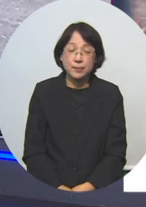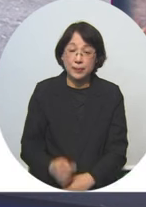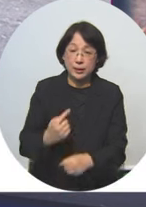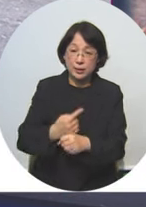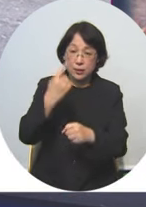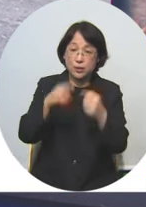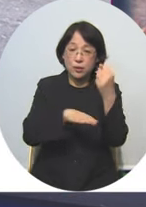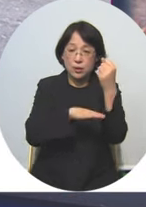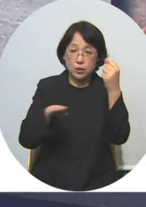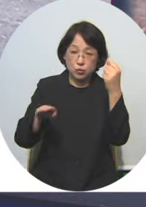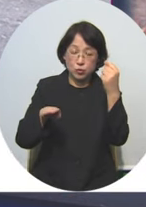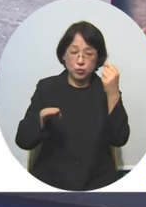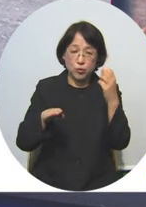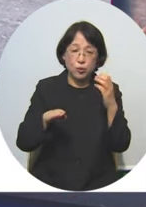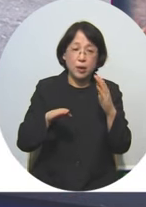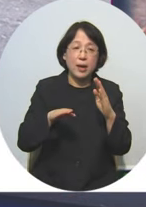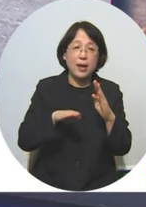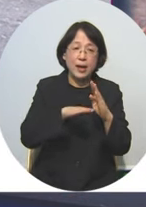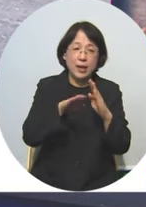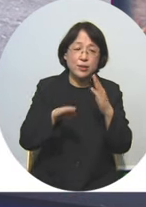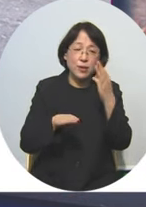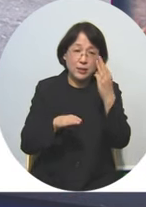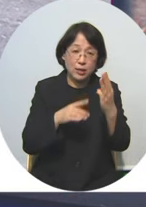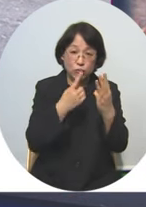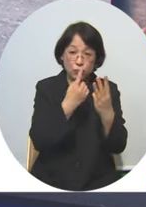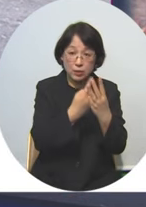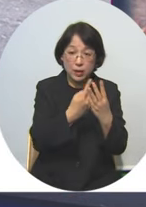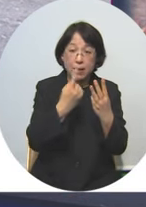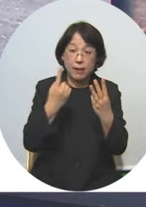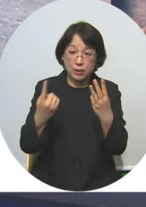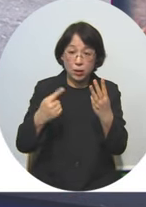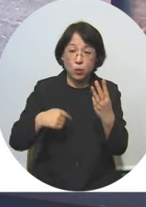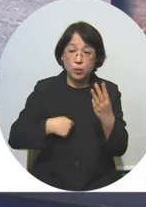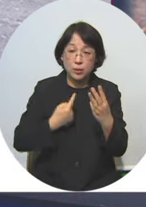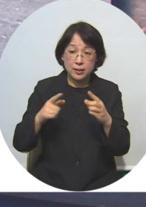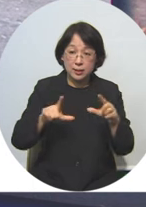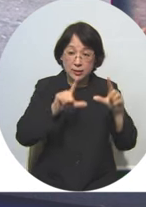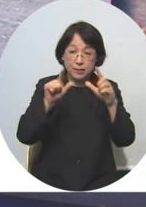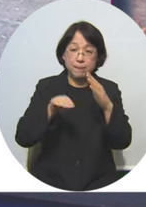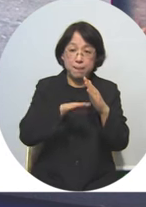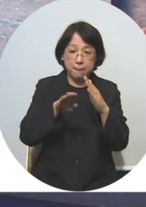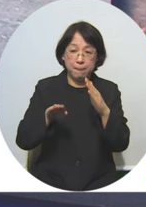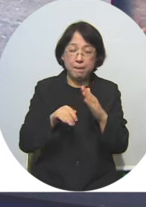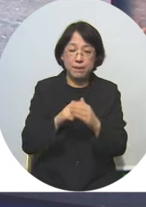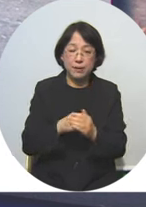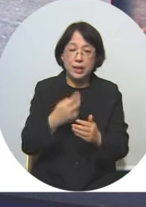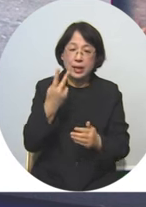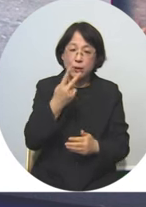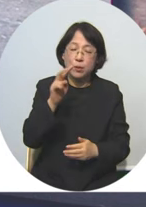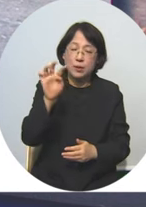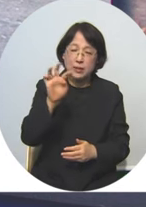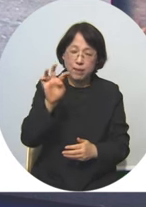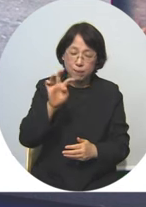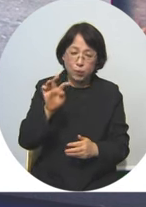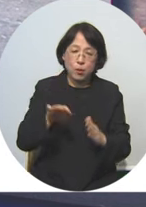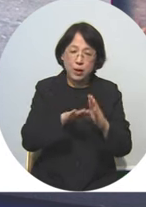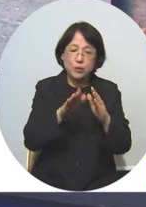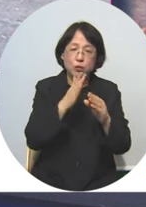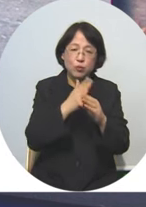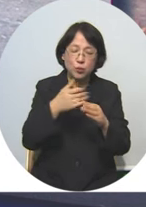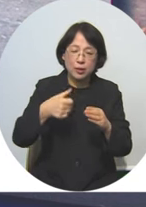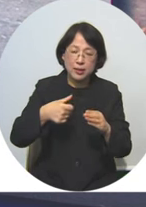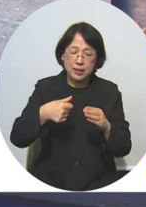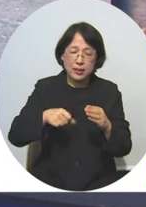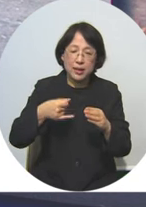지난해를 기준으로 3가구 중 1가구가 1인 가구인 것으로 조사됐습니다. 한편 2030세대 중 자녀를 낳을 계획이